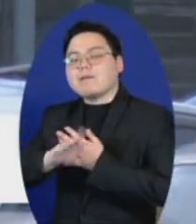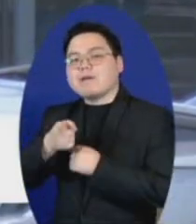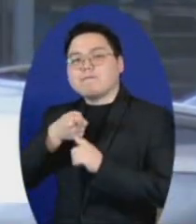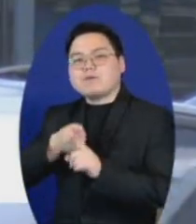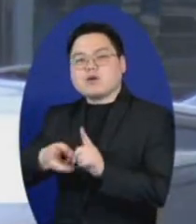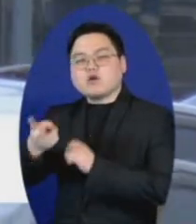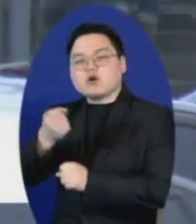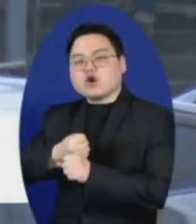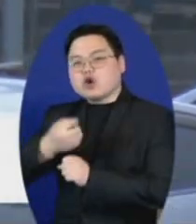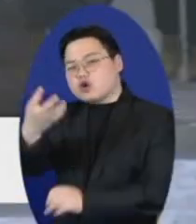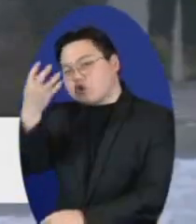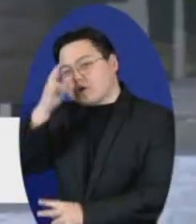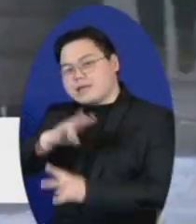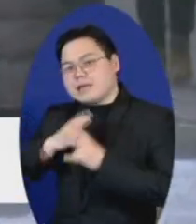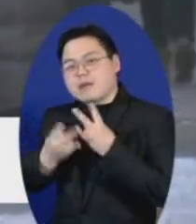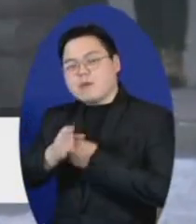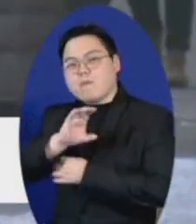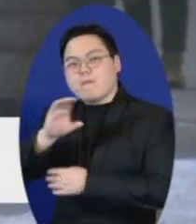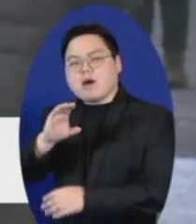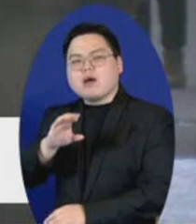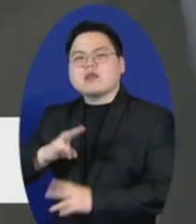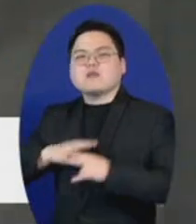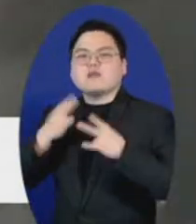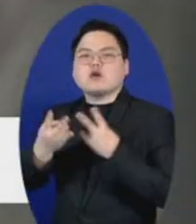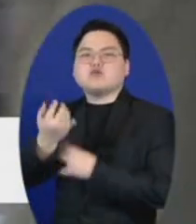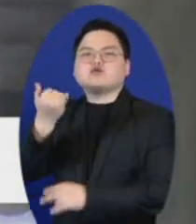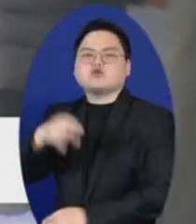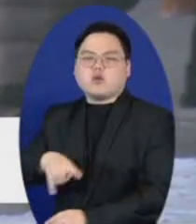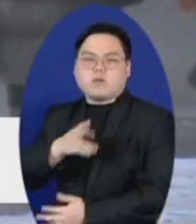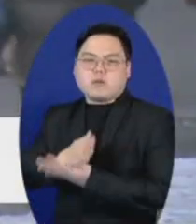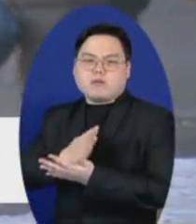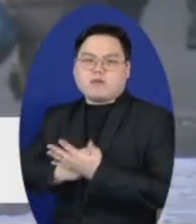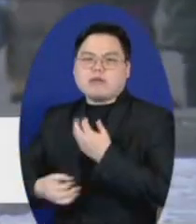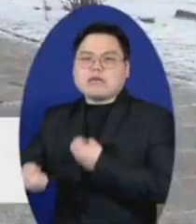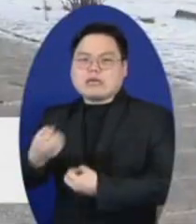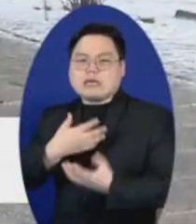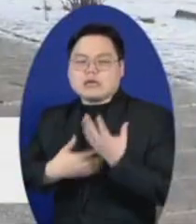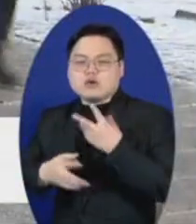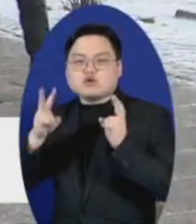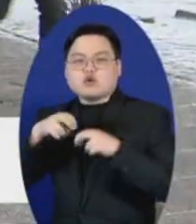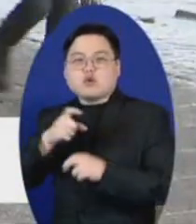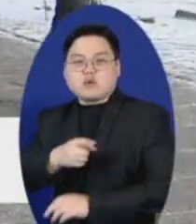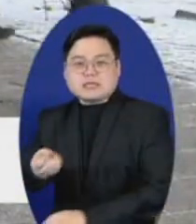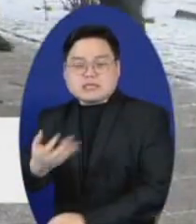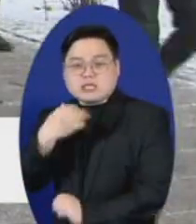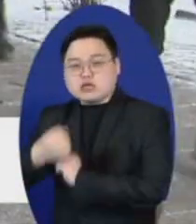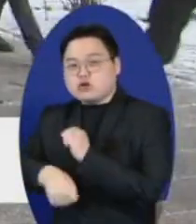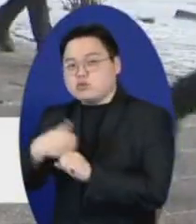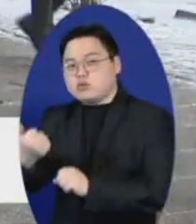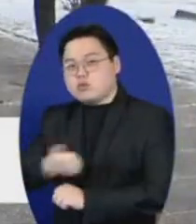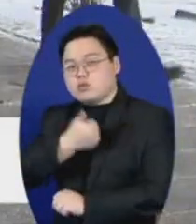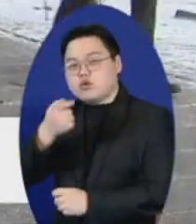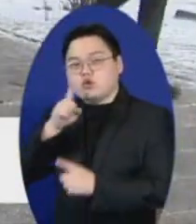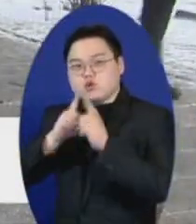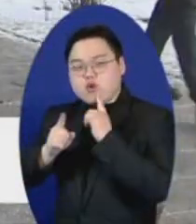төр нийгмийн байгууллагын хүчин чармаалт нийгэмд сул байна гэж судлаач хэллээ. Хүний эрхийн комиссаас гаргасан жил бүрийн зөвлөмжийг